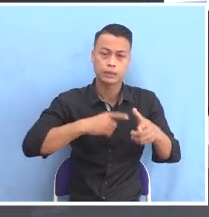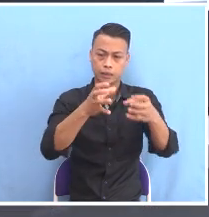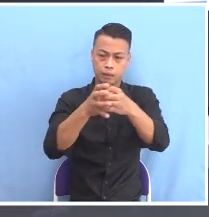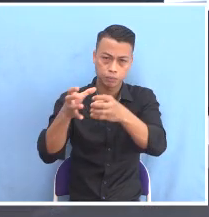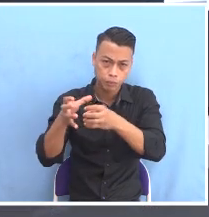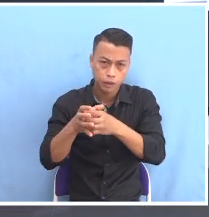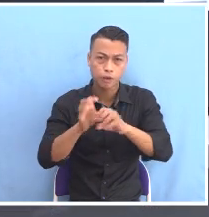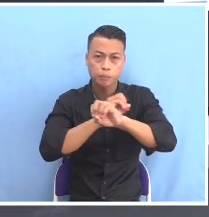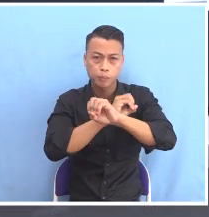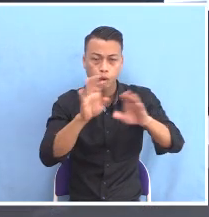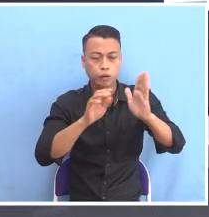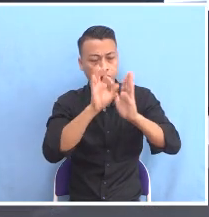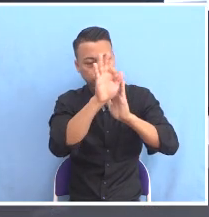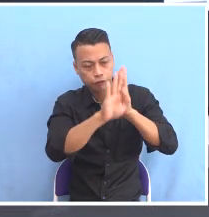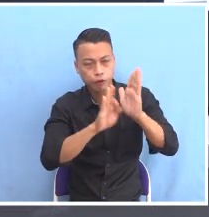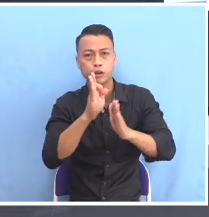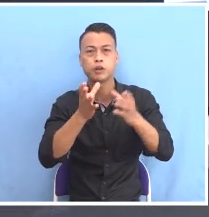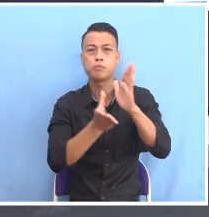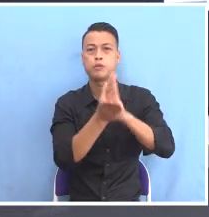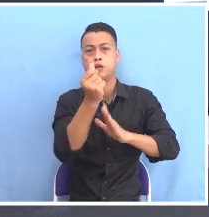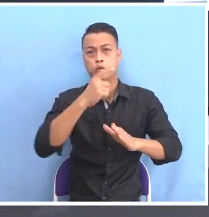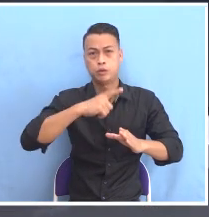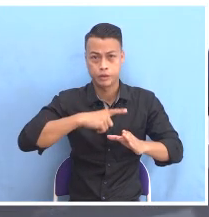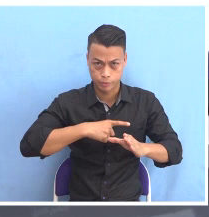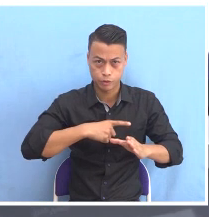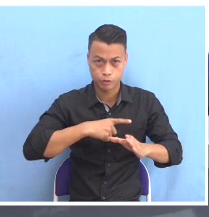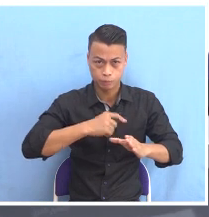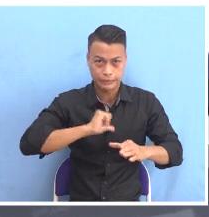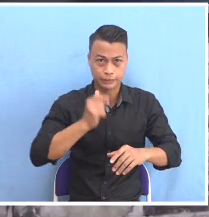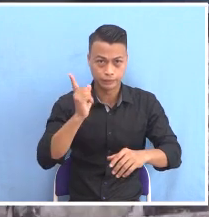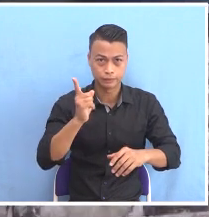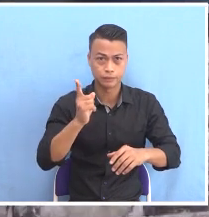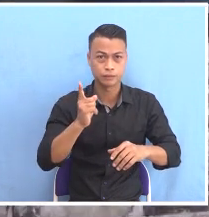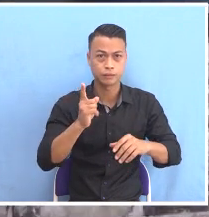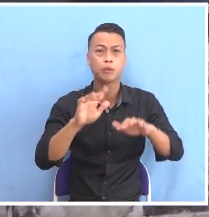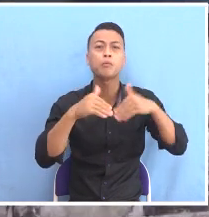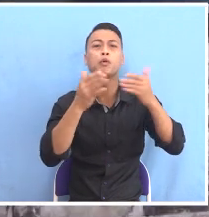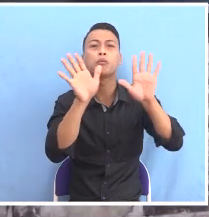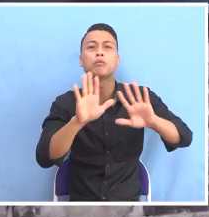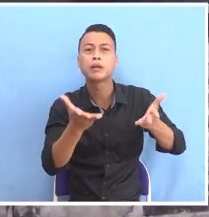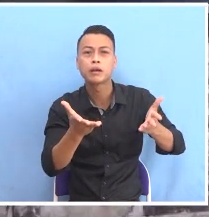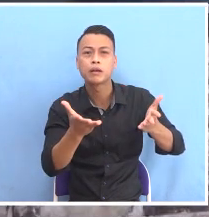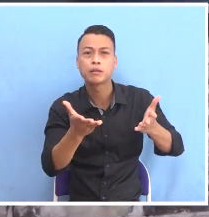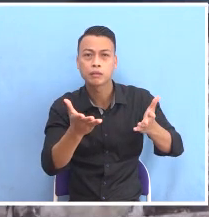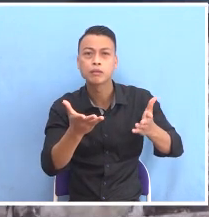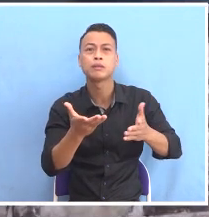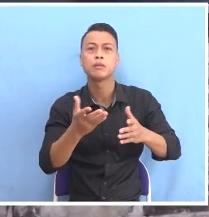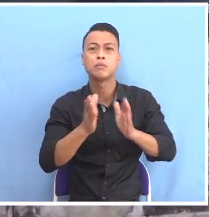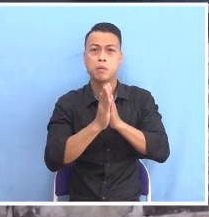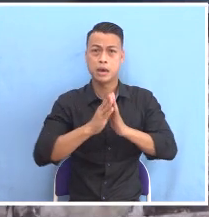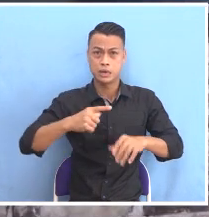င်တွေဘက်ကပြောနေတဲ့ Federal ပြည်တော်စုတက်မတော့ဒါလည်းတကယ်တမ်းကြတော့ဘယ်လိုပုံစံလဲဆိုတာတက်မလို့ဘက်က